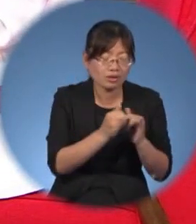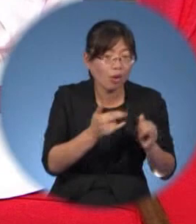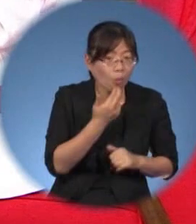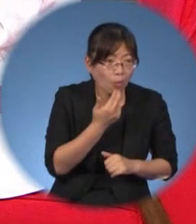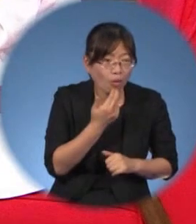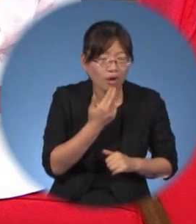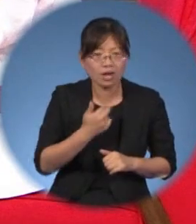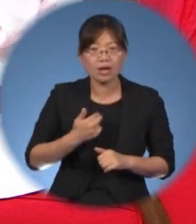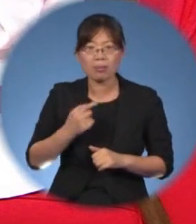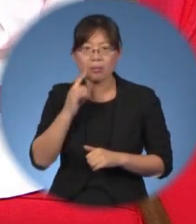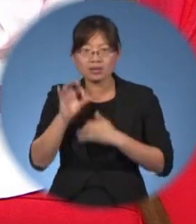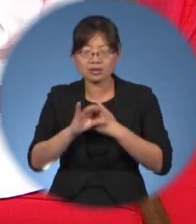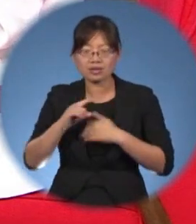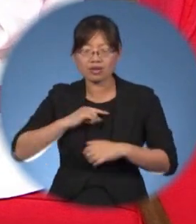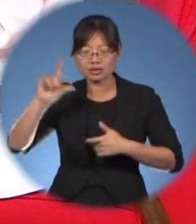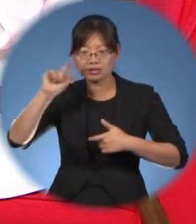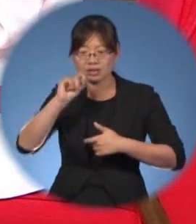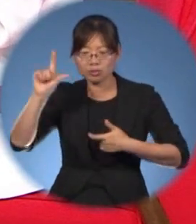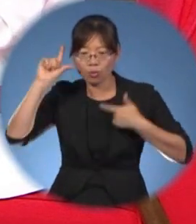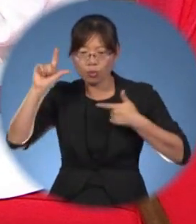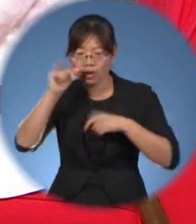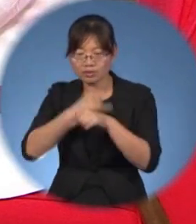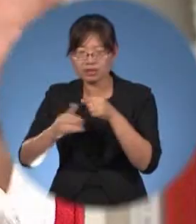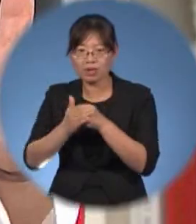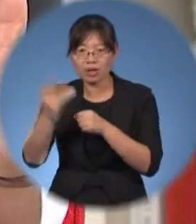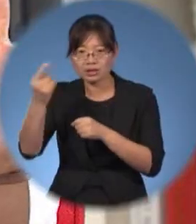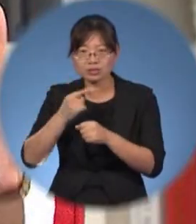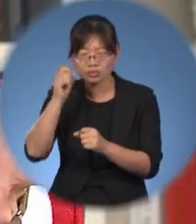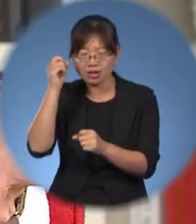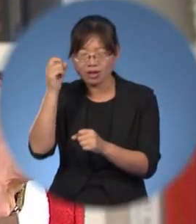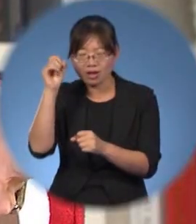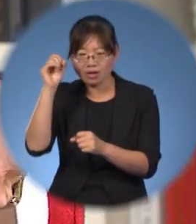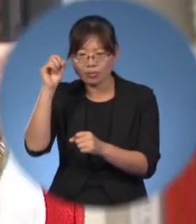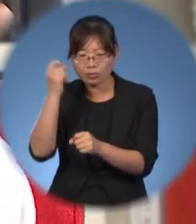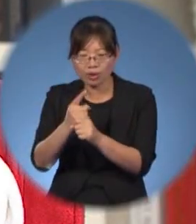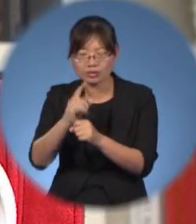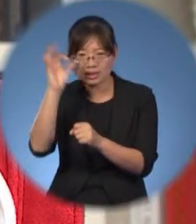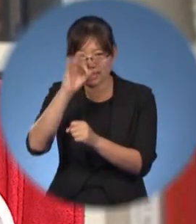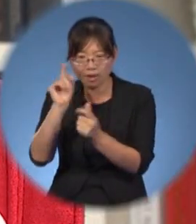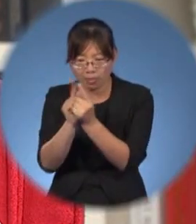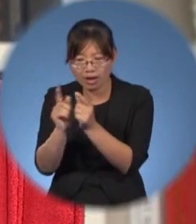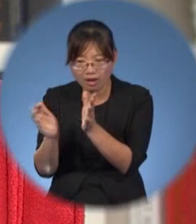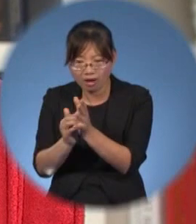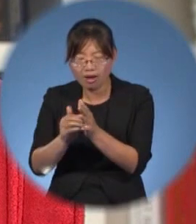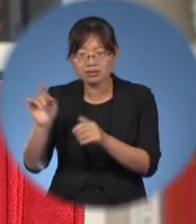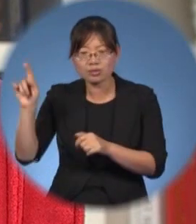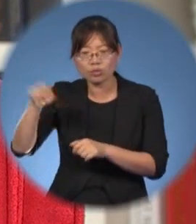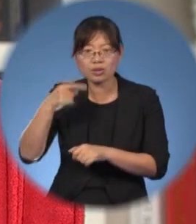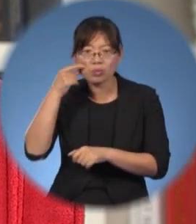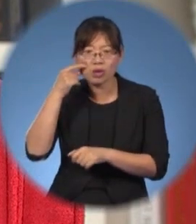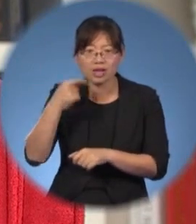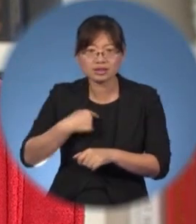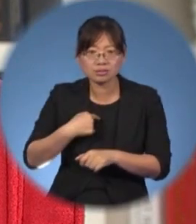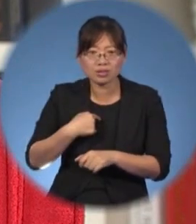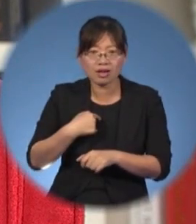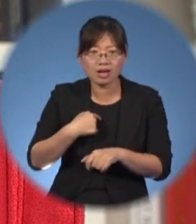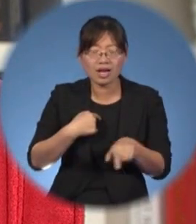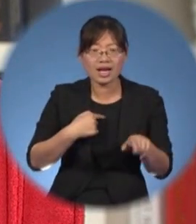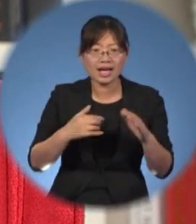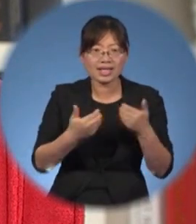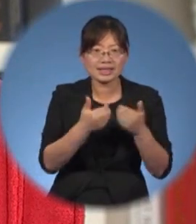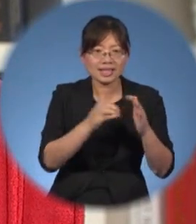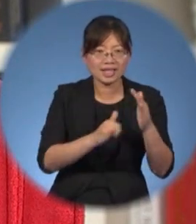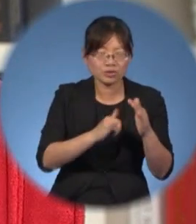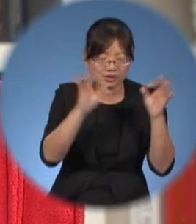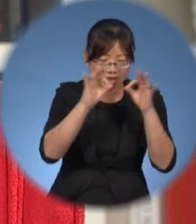있으니까 왔으면 벌써 찾았지. 그죠? 그러니까 이건 못 왔다. 못 왔다. 근데 그 사람 일이 꼭 내 읽었으니까 이상가족 찾는